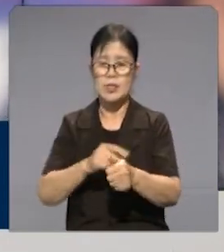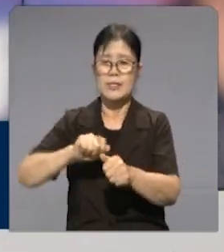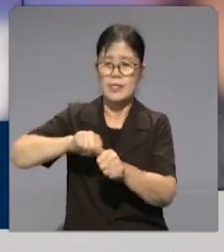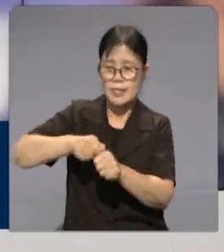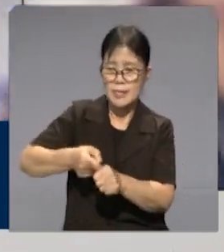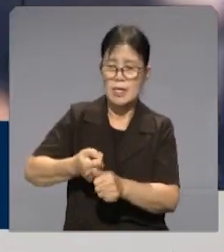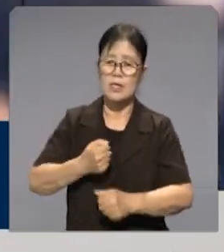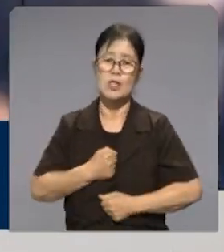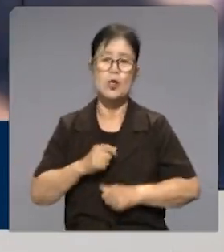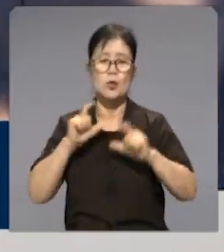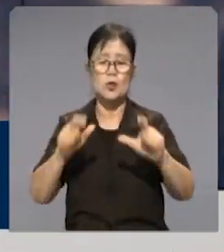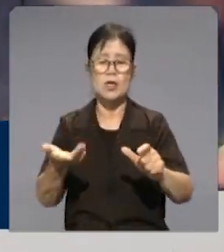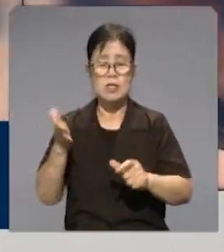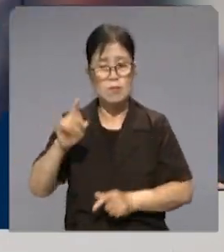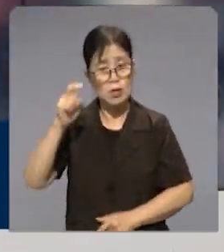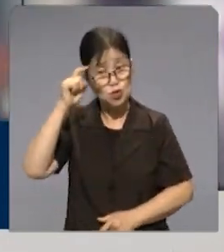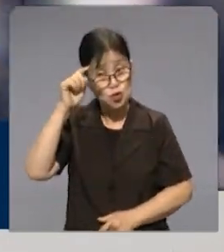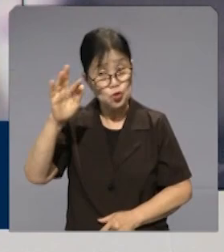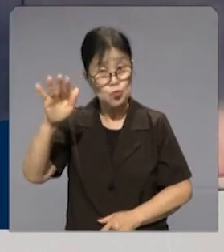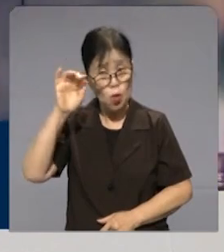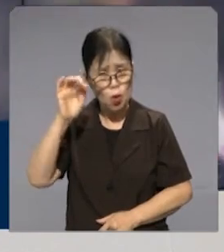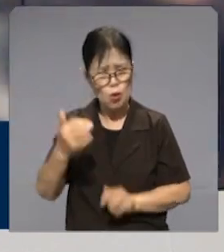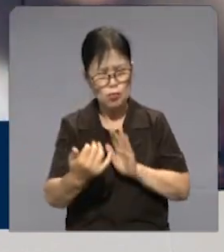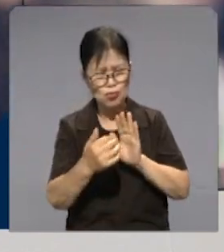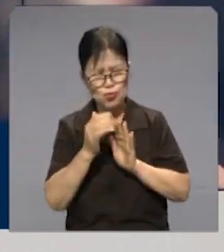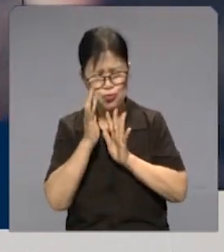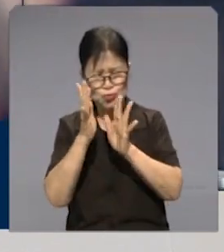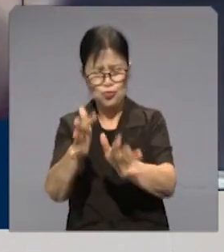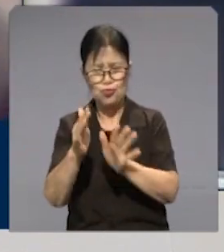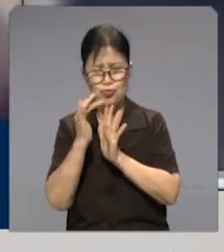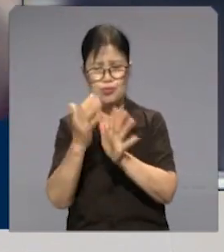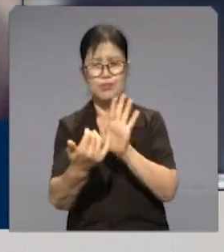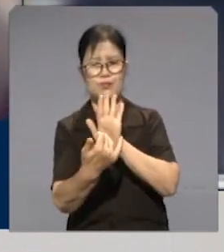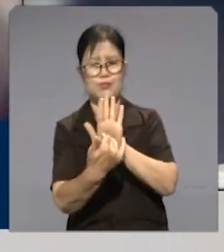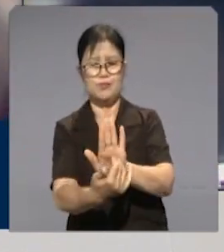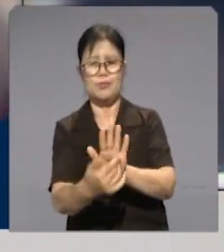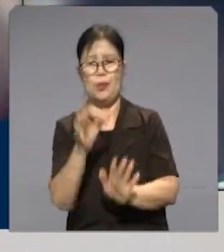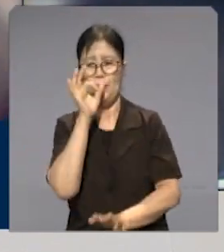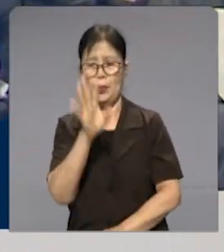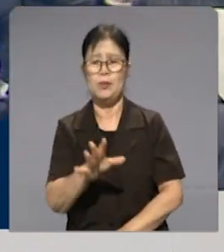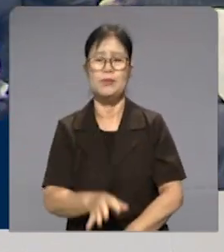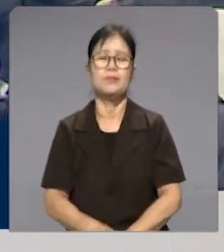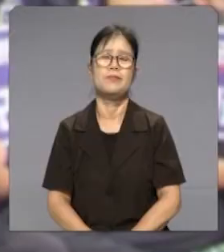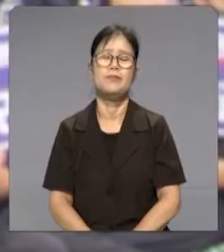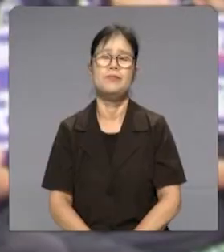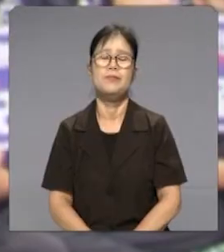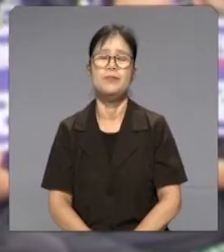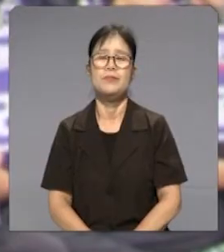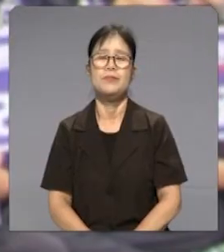징계하겠다고 경고했지만 추모 발걸음을 막지 못했습니다. 이어서 이상호 기자입니다.